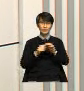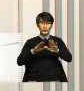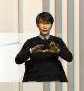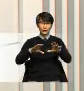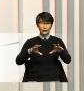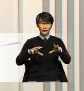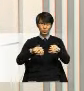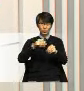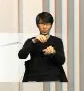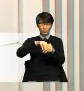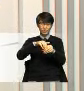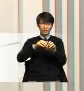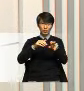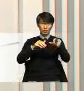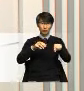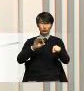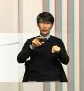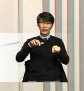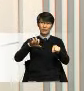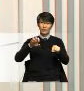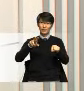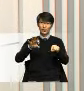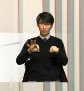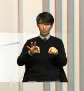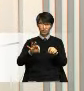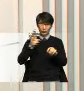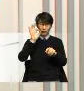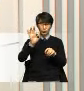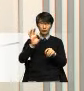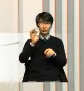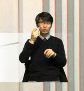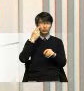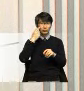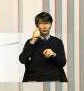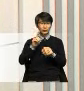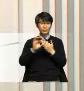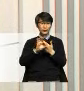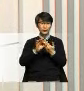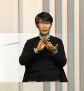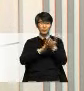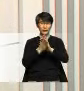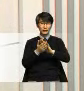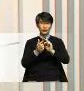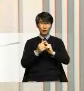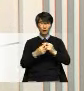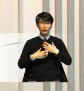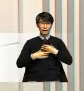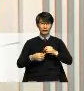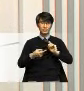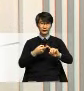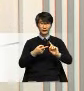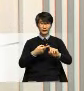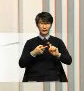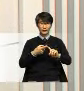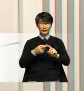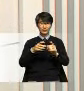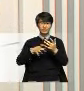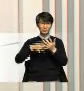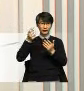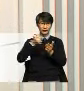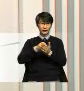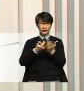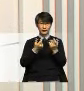이번 총선에서 여주 양평 선거를 보는 관점 중 하나는 바로 변화와 안정에 대한 유권자들의